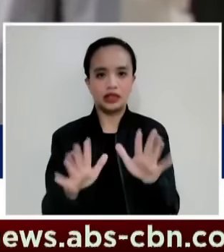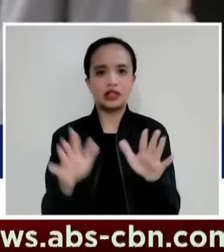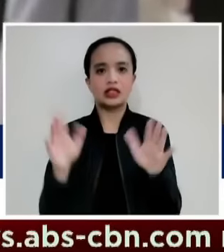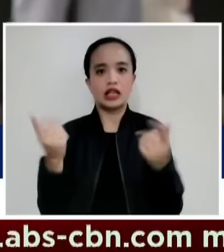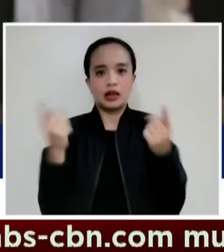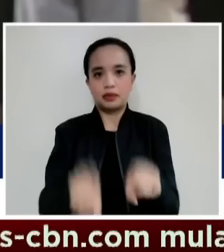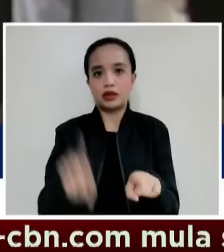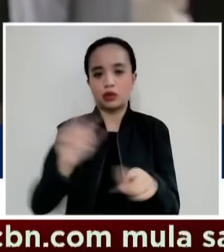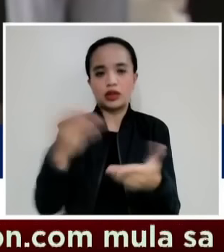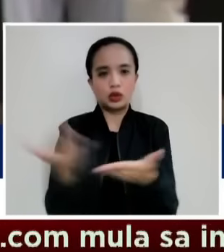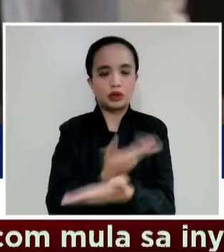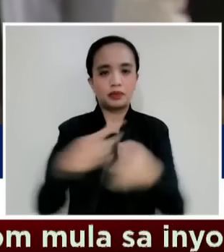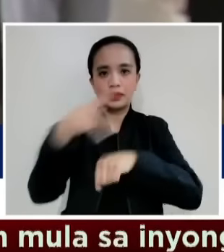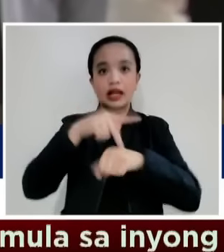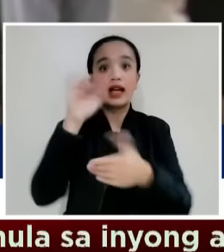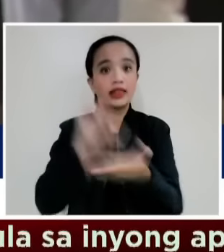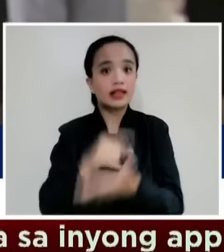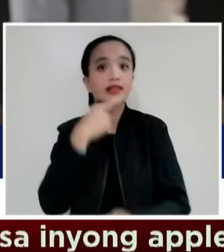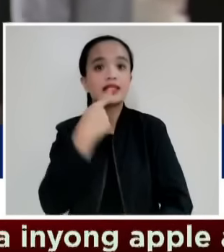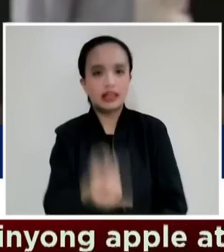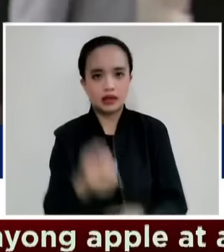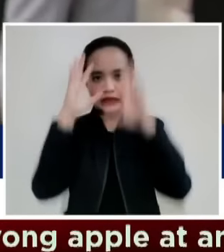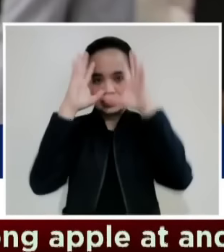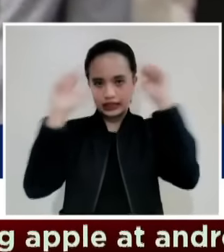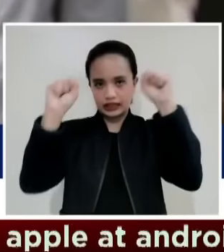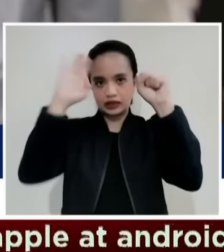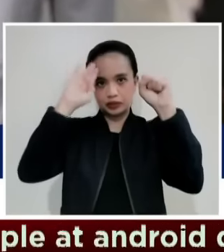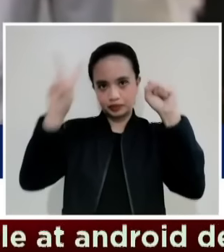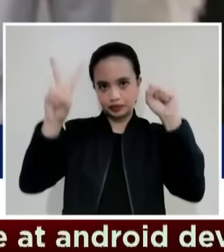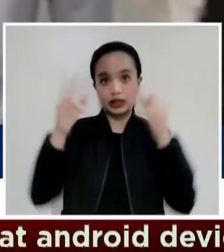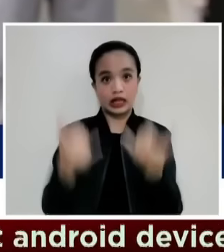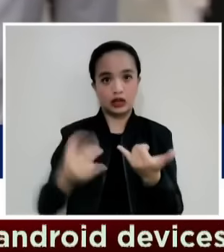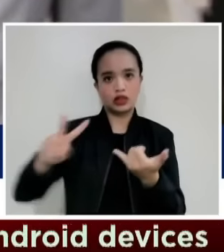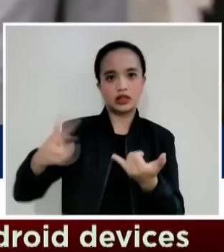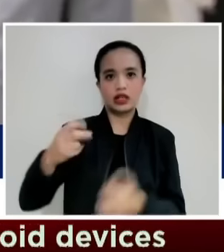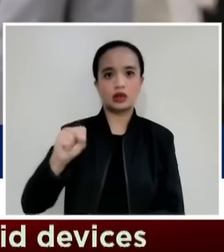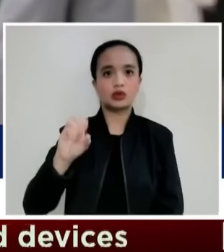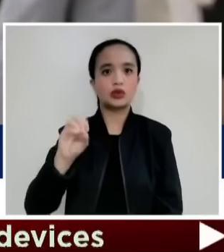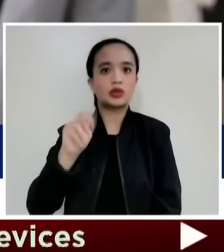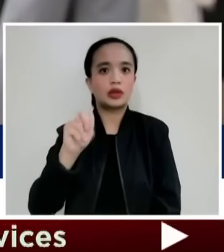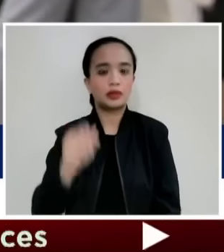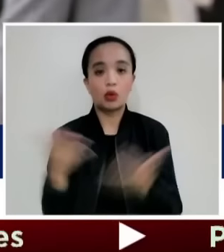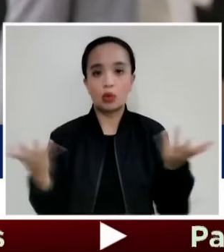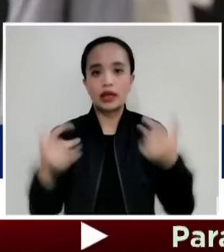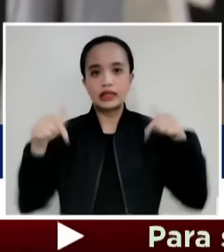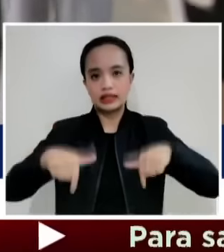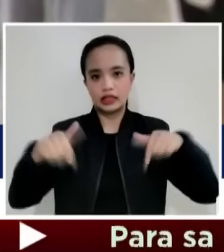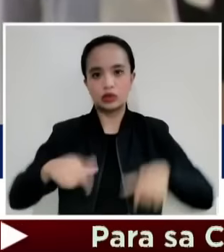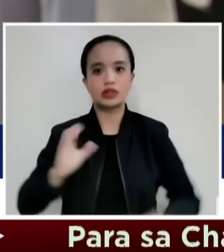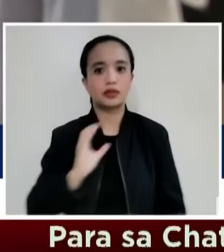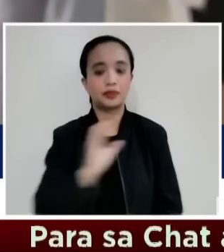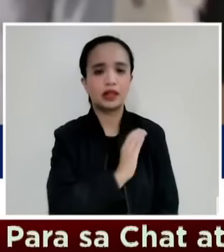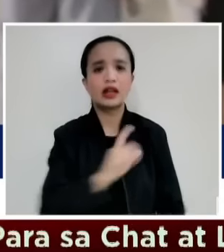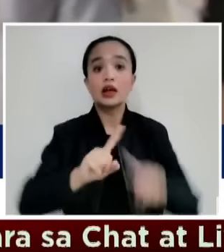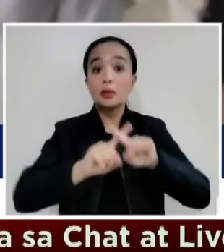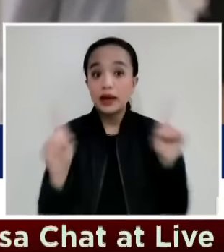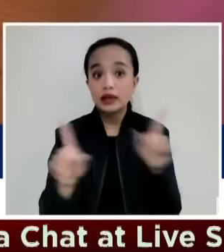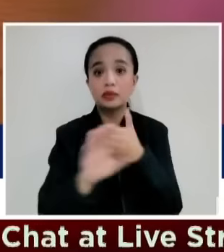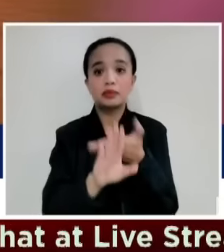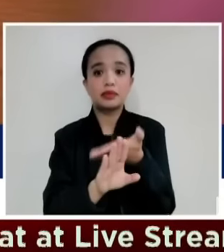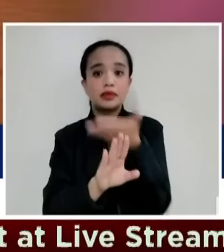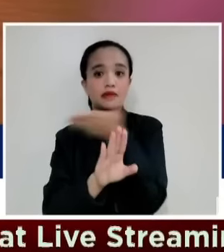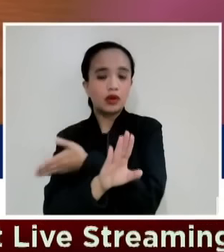Pangulo Ferdinand Marcos Jr. sa kanyang ikalawang State of the Nation address ngayong araw dito sa Batasang Pambansa. Pero bago niyan, Henry, nabanggit